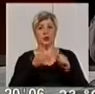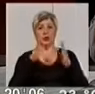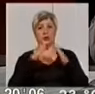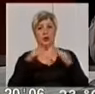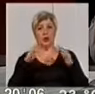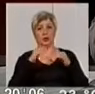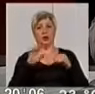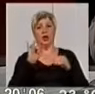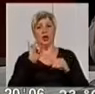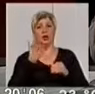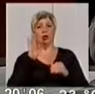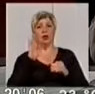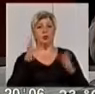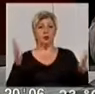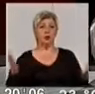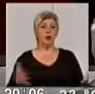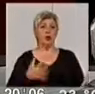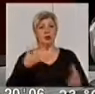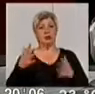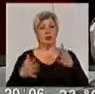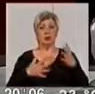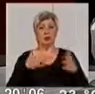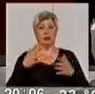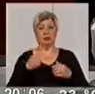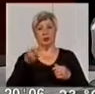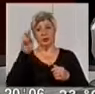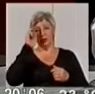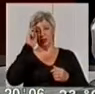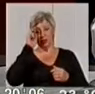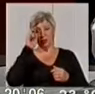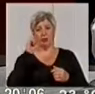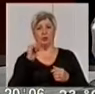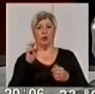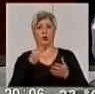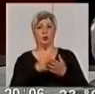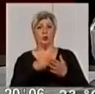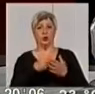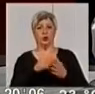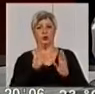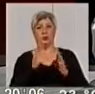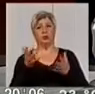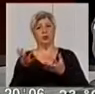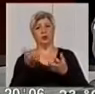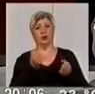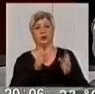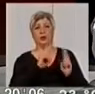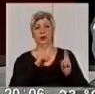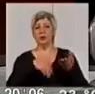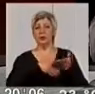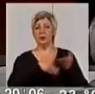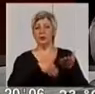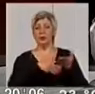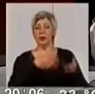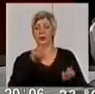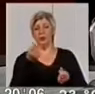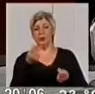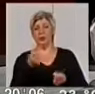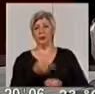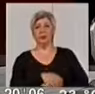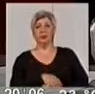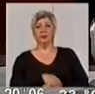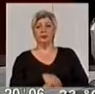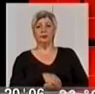будуть заохочуватися, і, можливо, і з державного бюджету вони отримуватимуть якісь кошти саме в оздоровчий